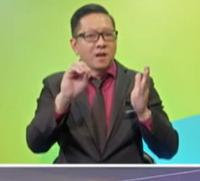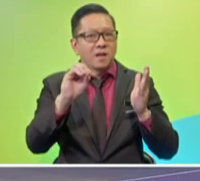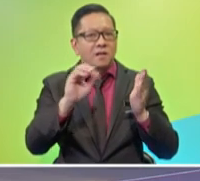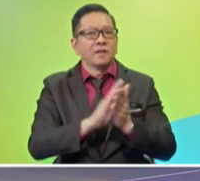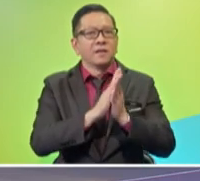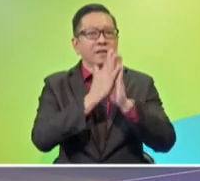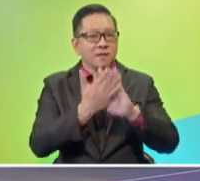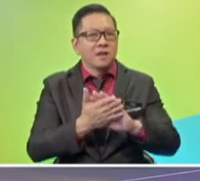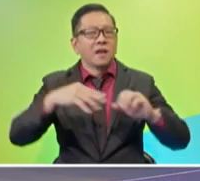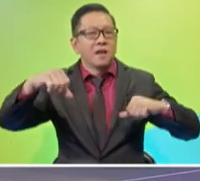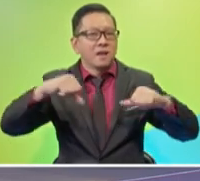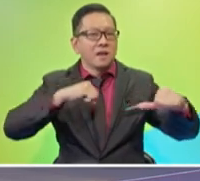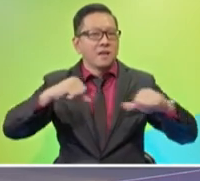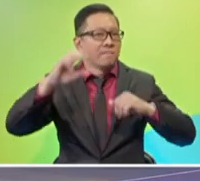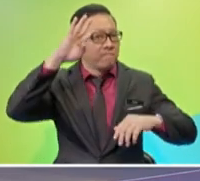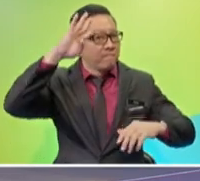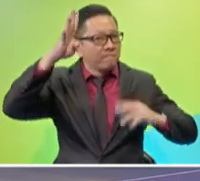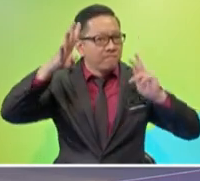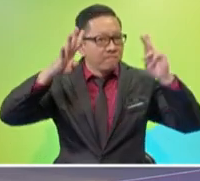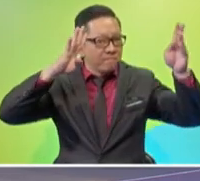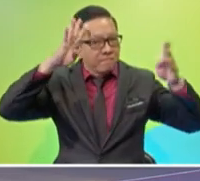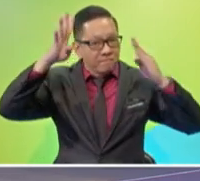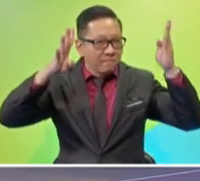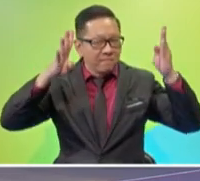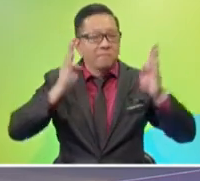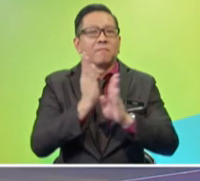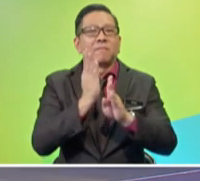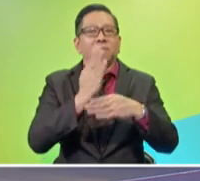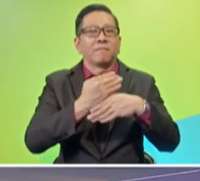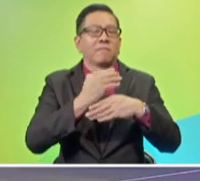buat aktiviti kreativiti menggunakan bentuk sifar